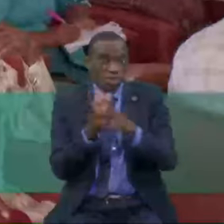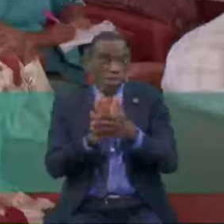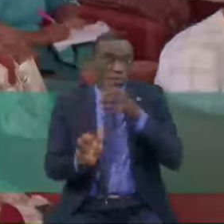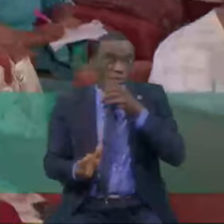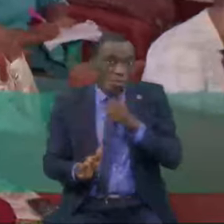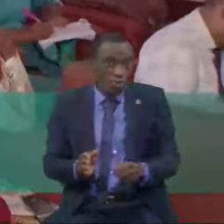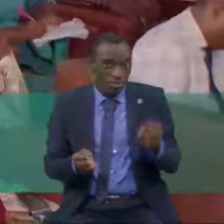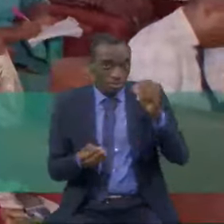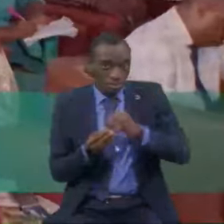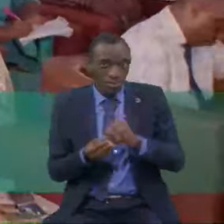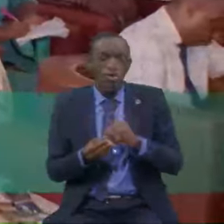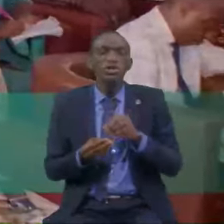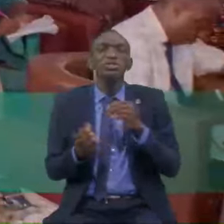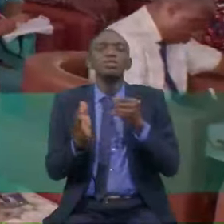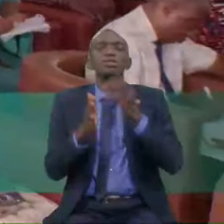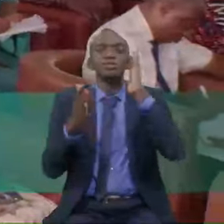va arriver.